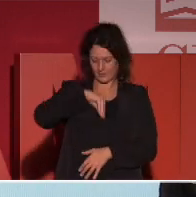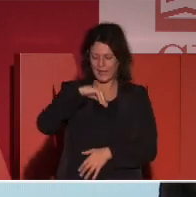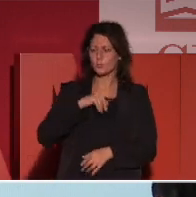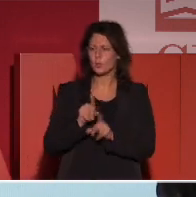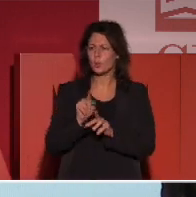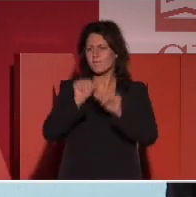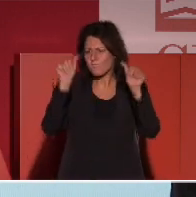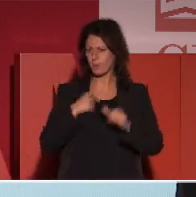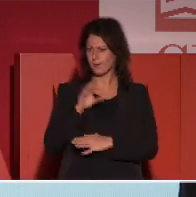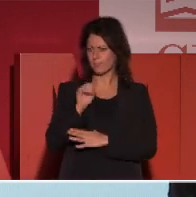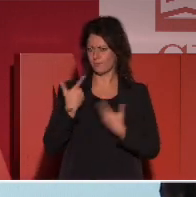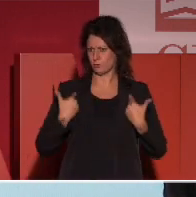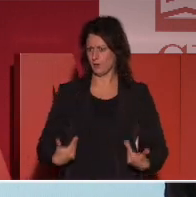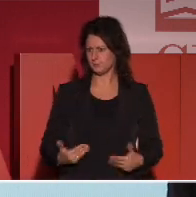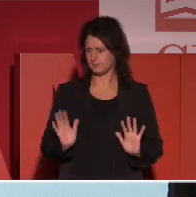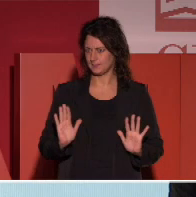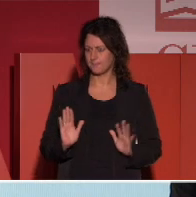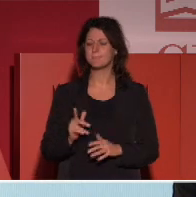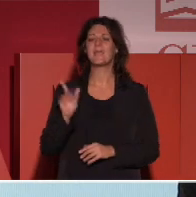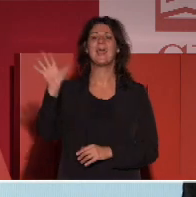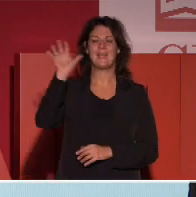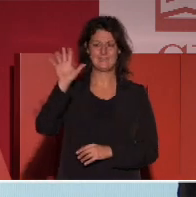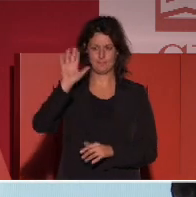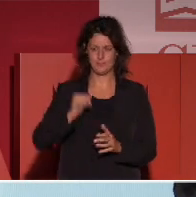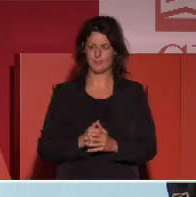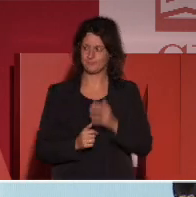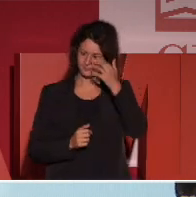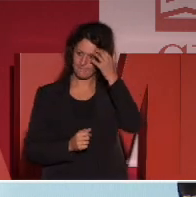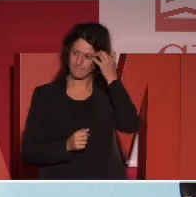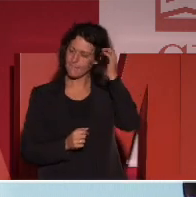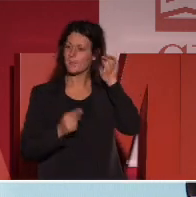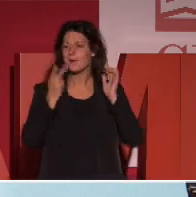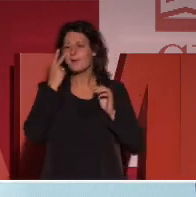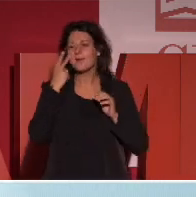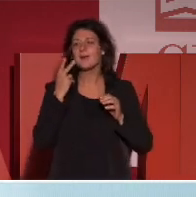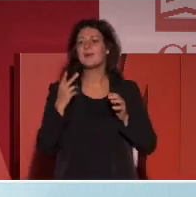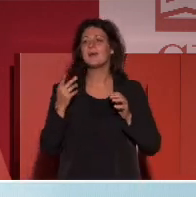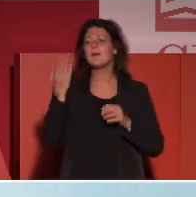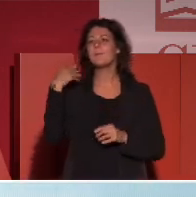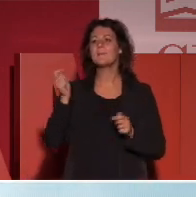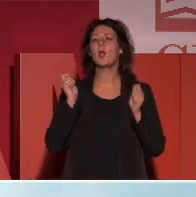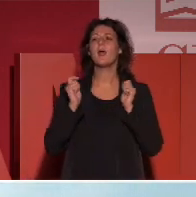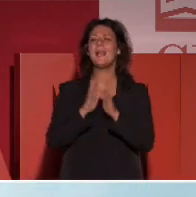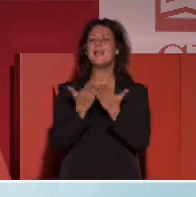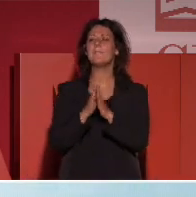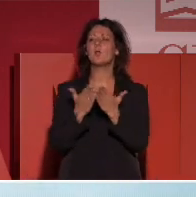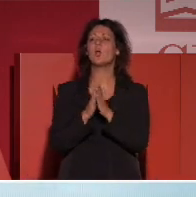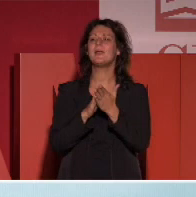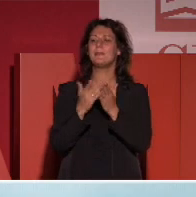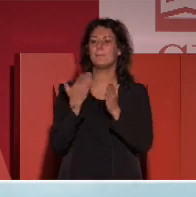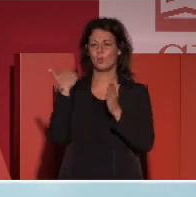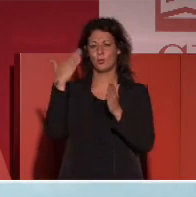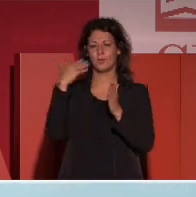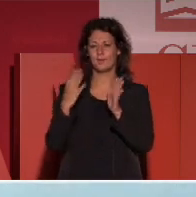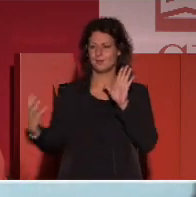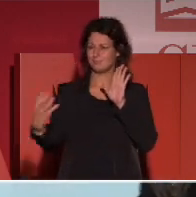esempio la riproduzione della della copertina del libro di quello che io pensavo fosse il protagonista quello che